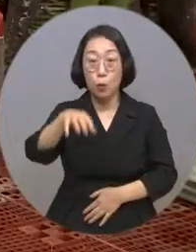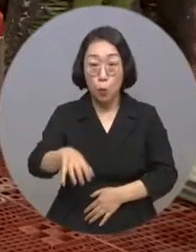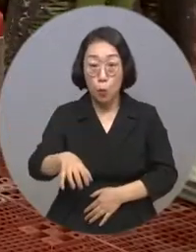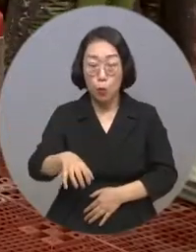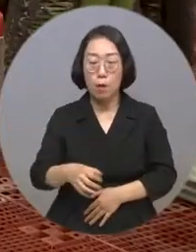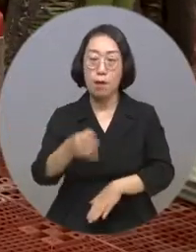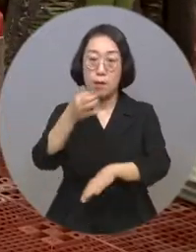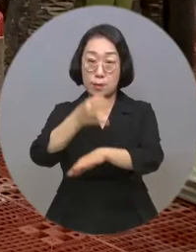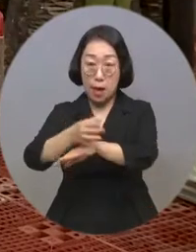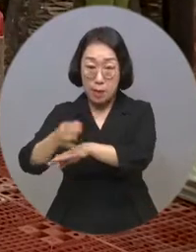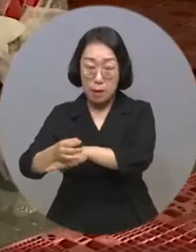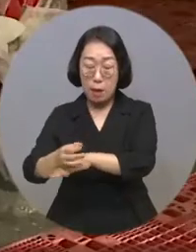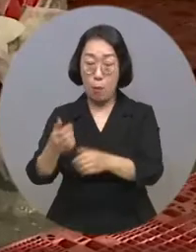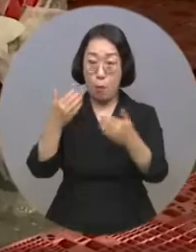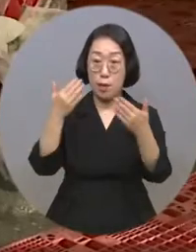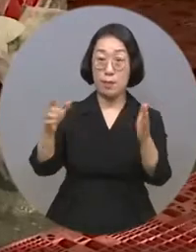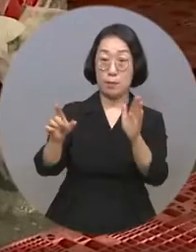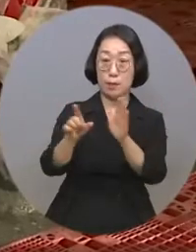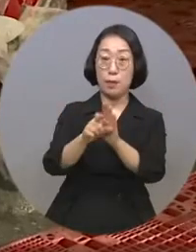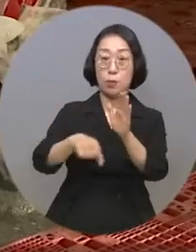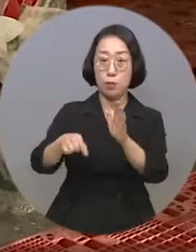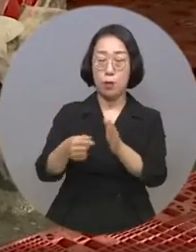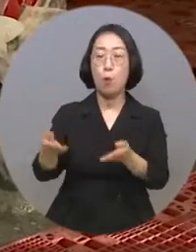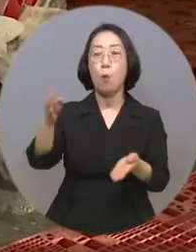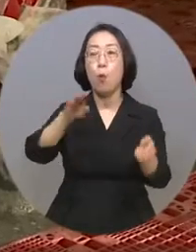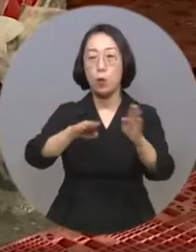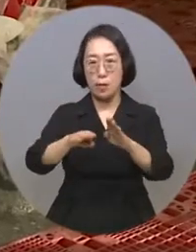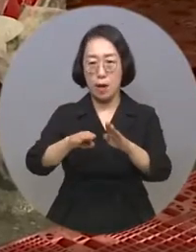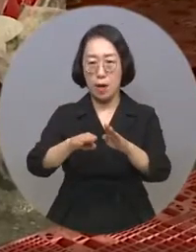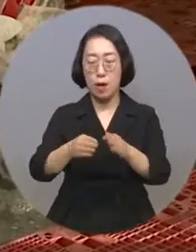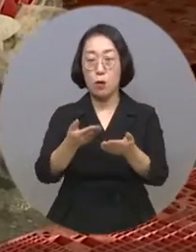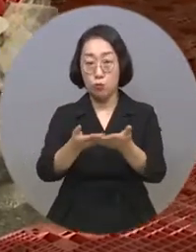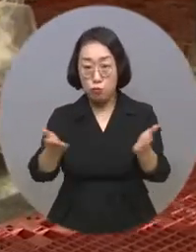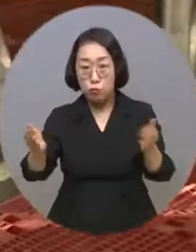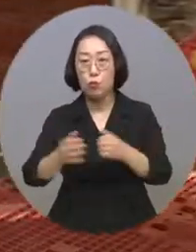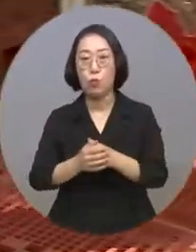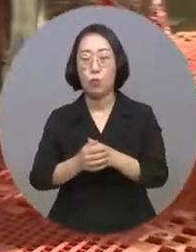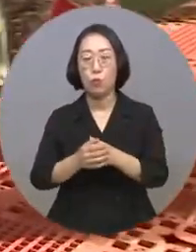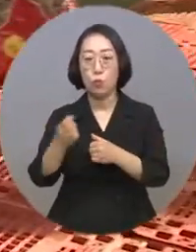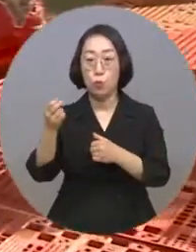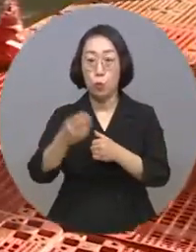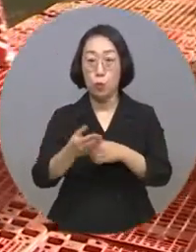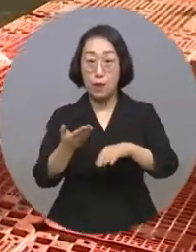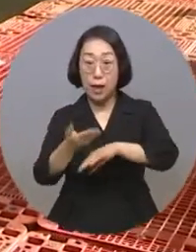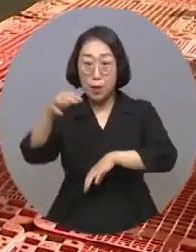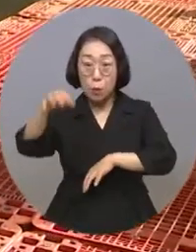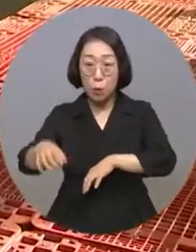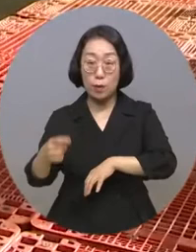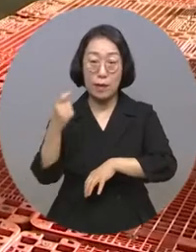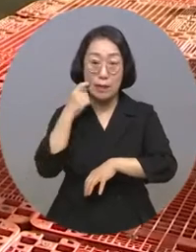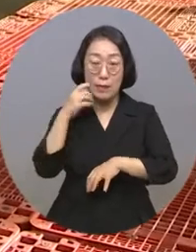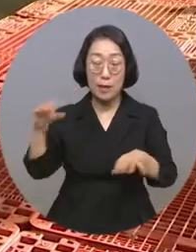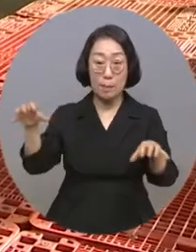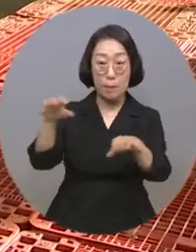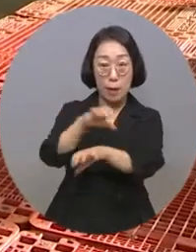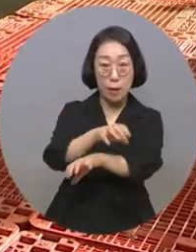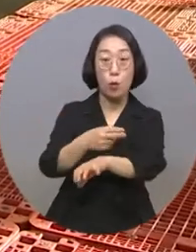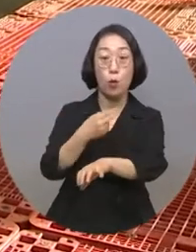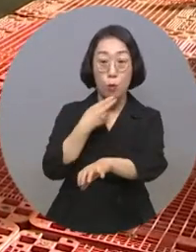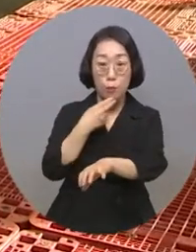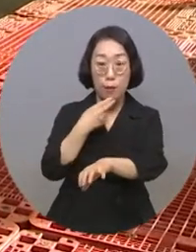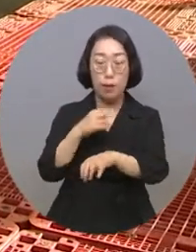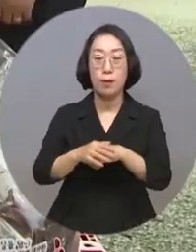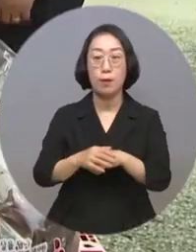믿고 구입할 수 있도록 고추 포장재를 배부하여 상품성을 높이고 타지역 고추가 진안산으로